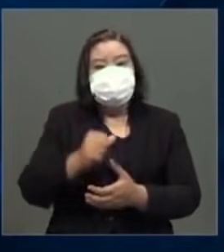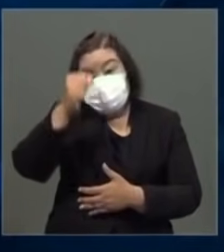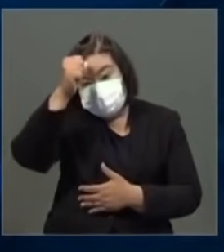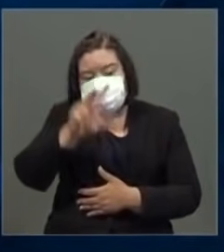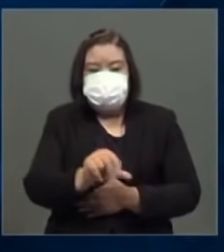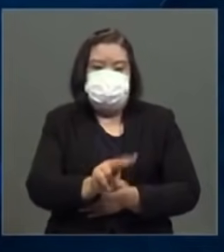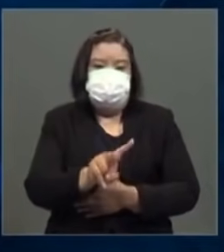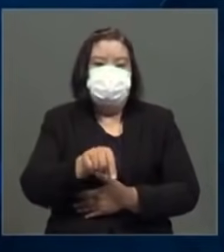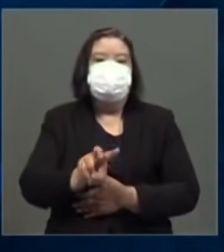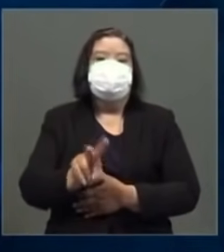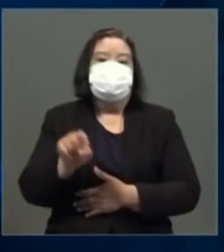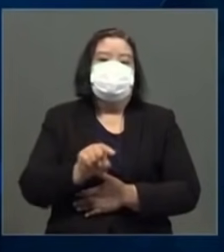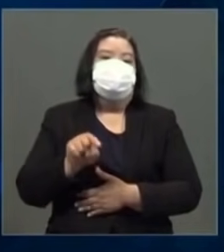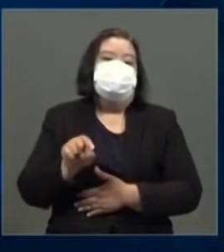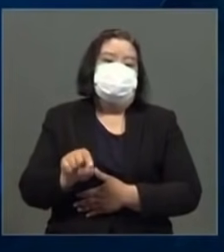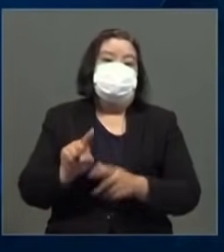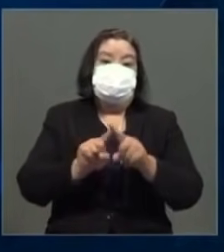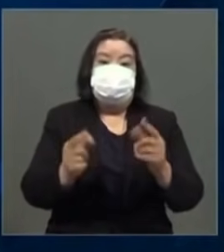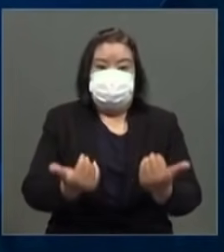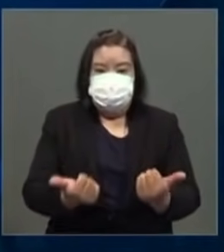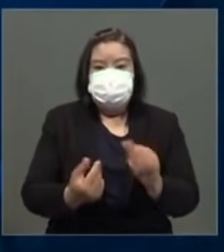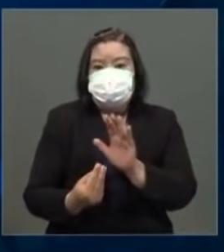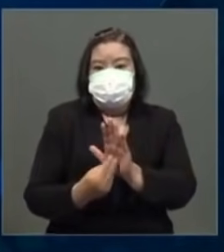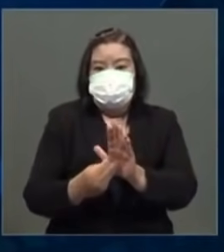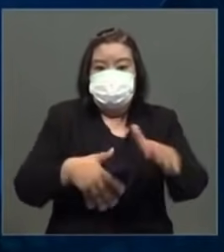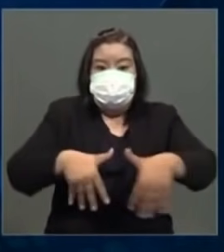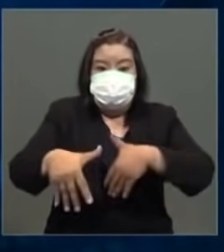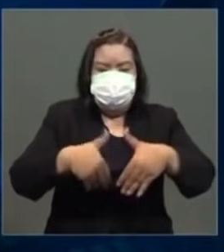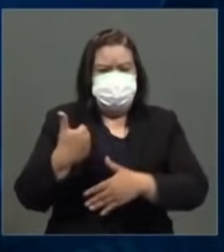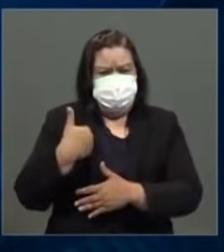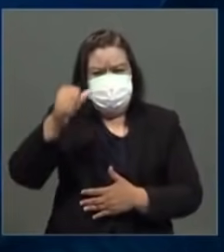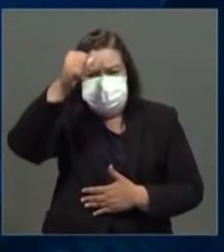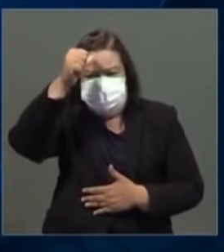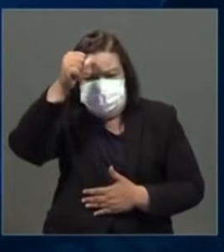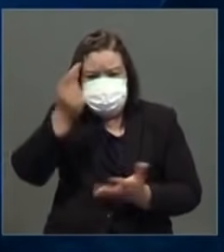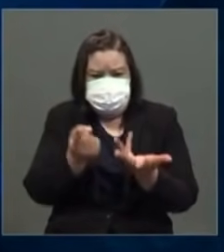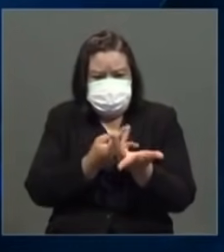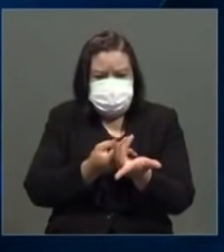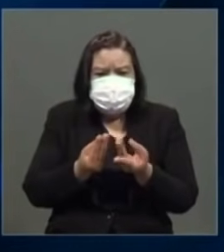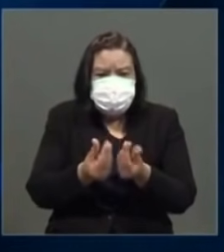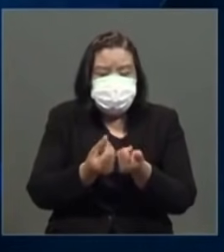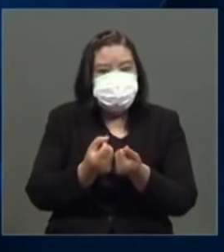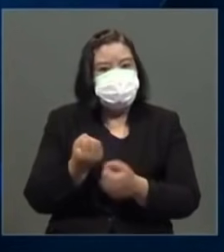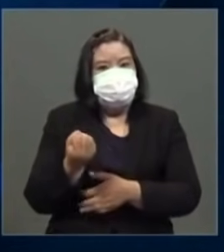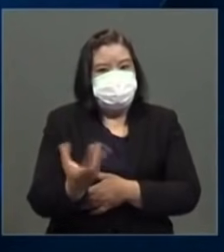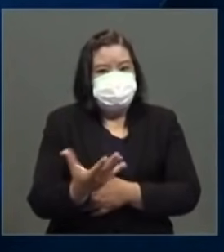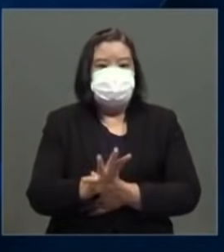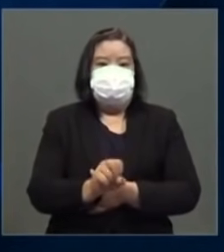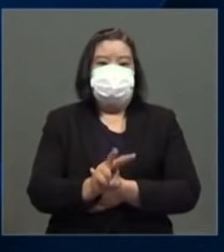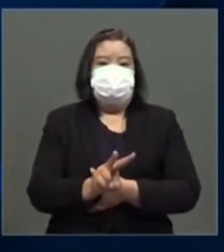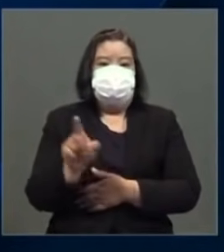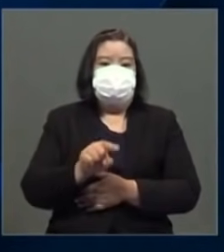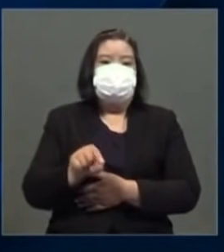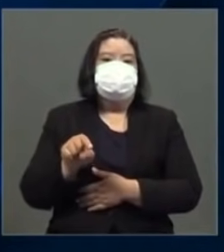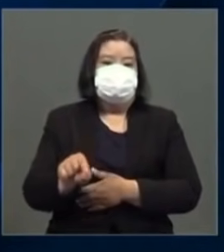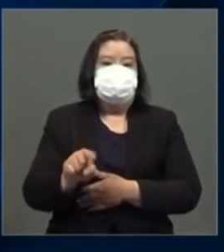32.2% นะครับแต่ภาพของกรุงเทพมหานครเดลต้าเป็นส่วนใหญ่แล้วนะครับก็คือ 52% นะครับส่วนภูมิภาค